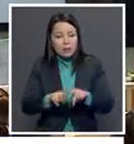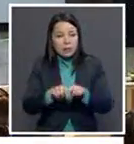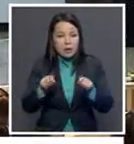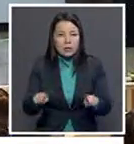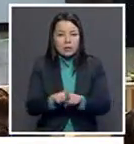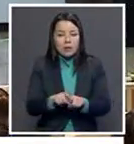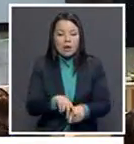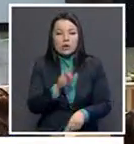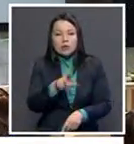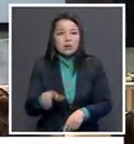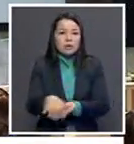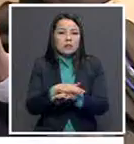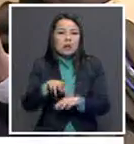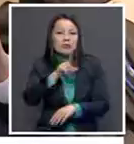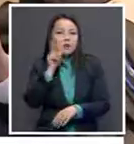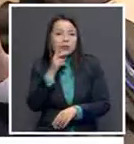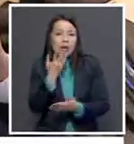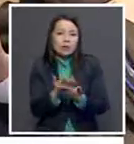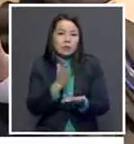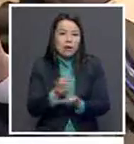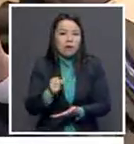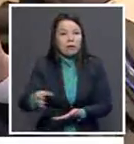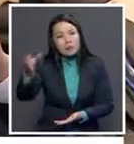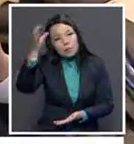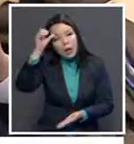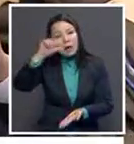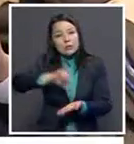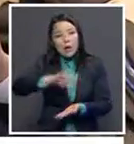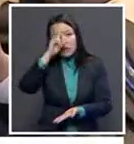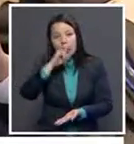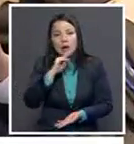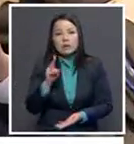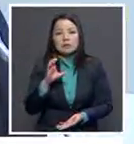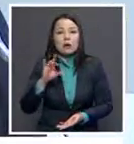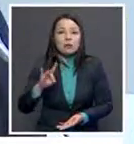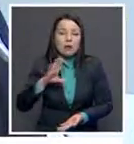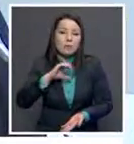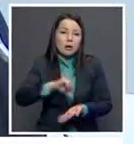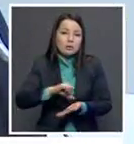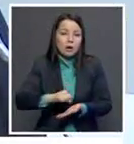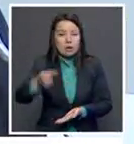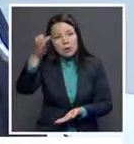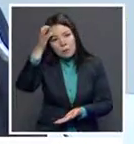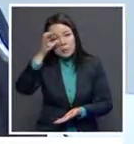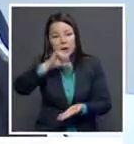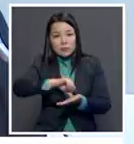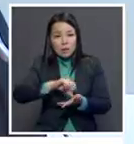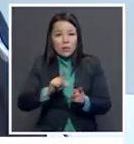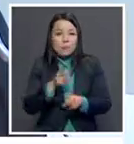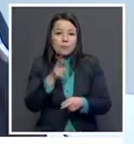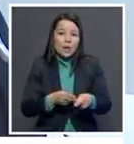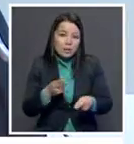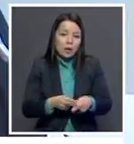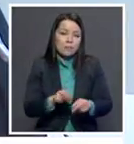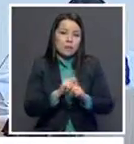еселі еңбегін жастарға үлгі етті. Академиктің бастамасымен Қазақ КСР ғылым академиясы құрылып, Қазақстанның металлогения